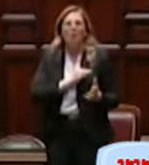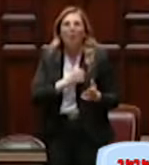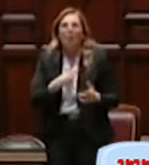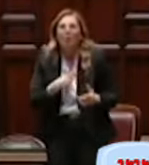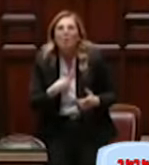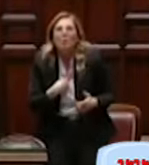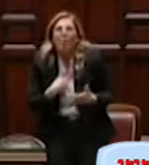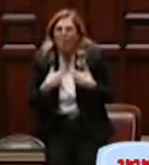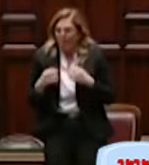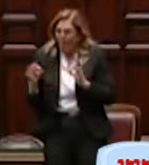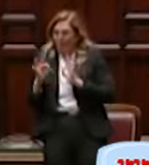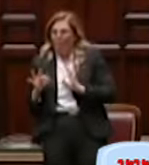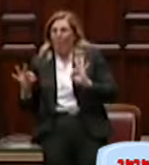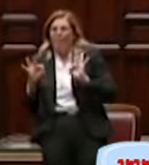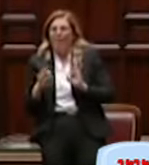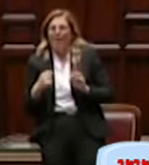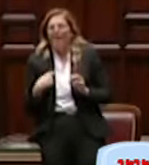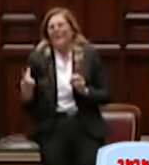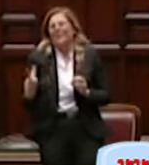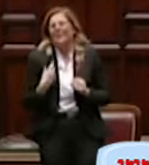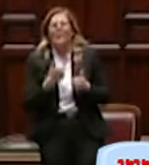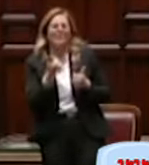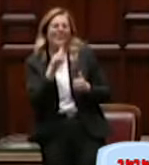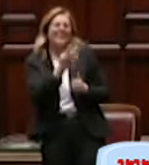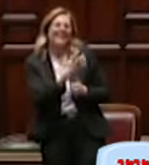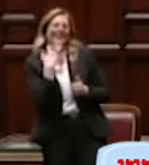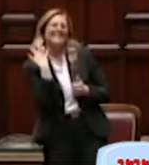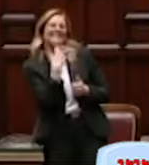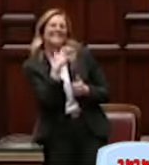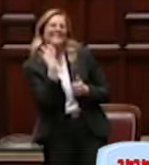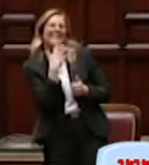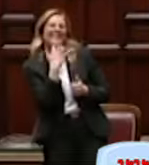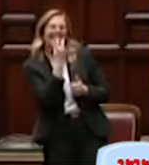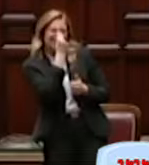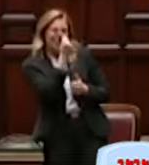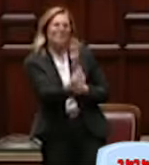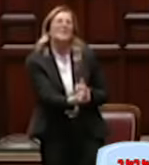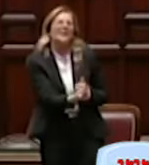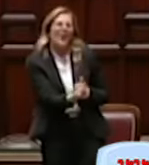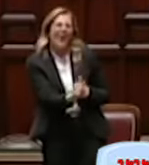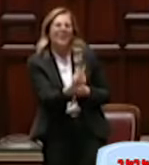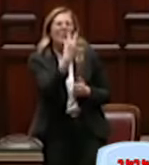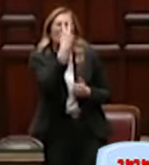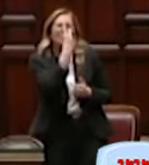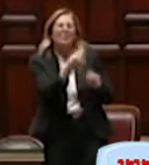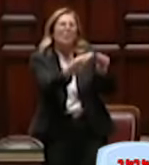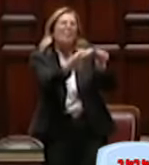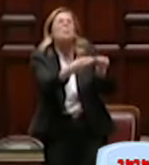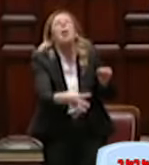fatto nulla! Noi? Noi abbiamo sorriso a Pinocchio! Pinocchio! Pinocchio ci ha creduto!